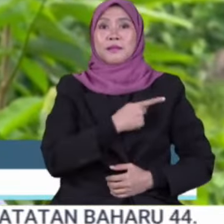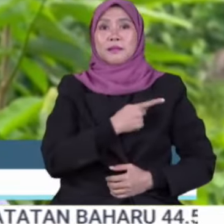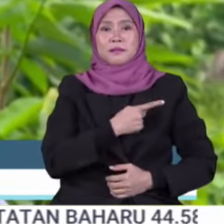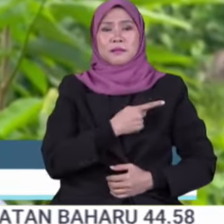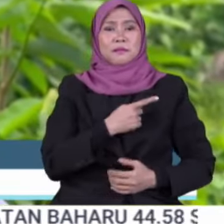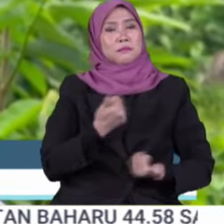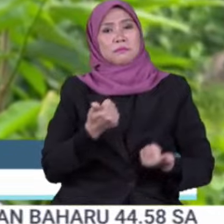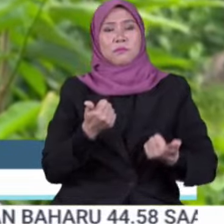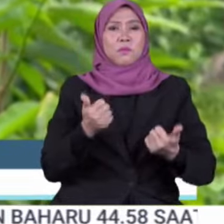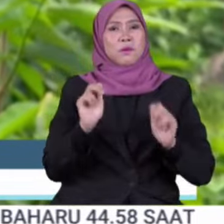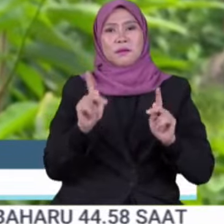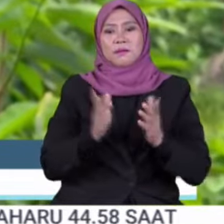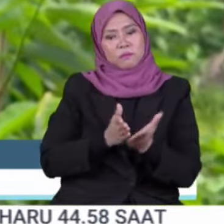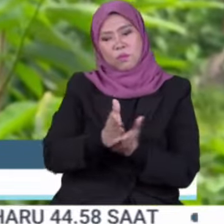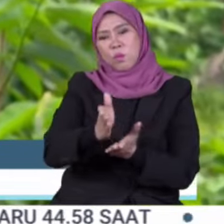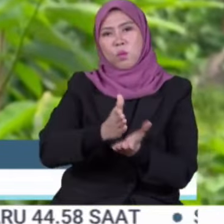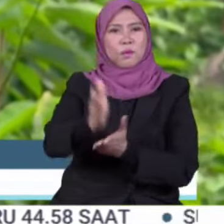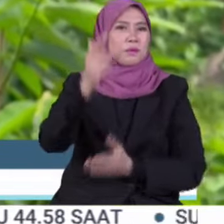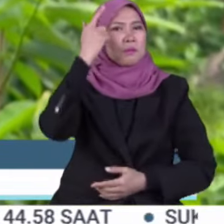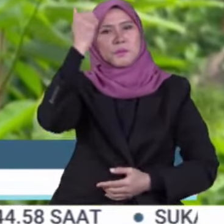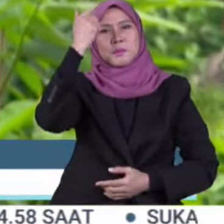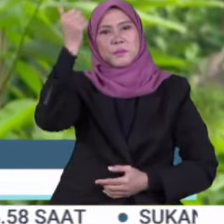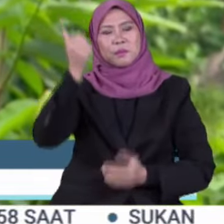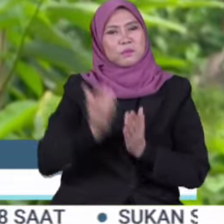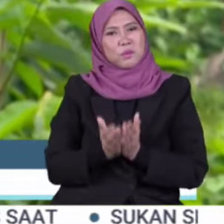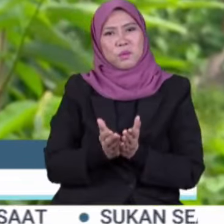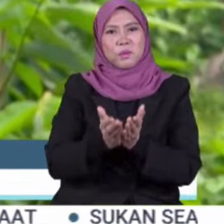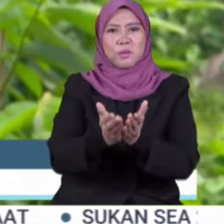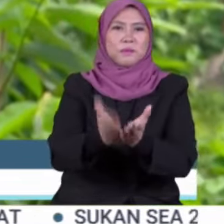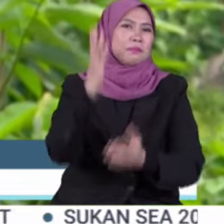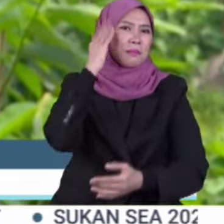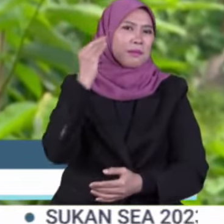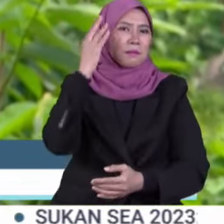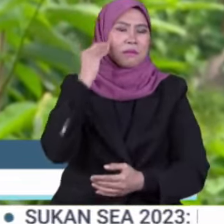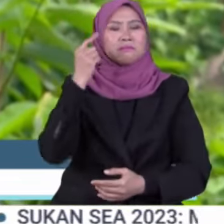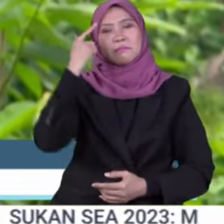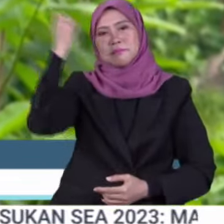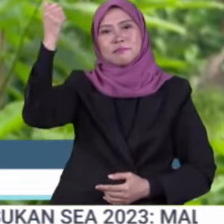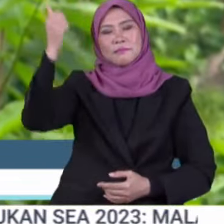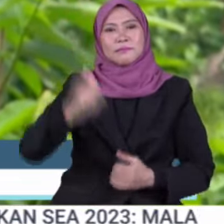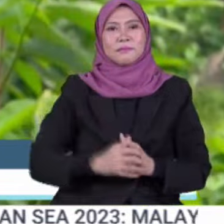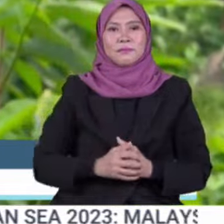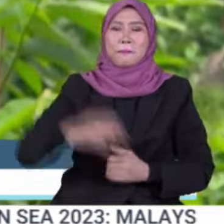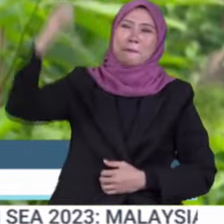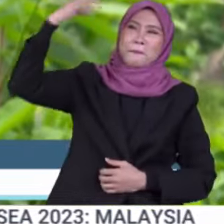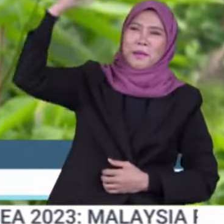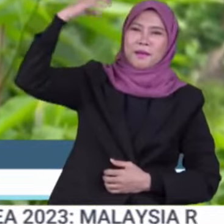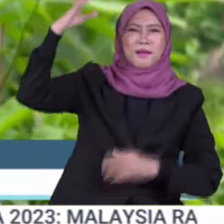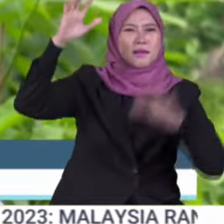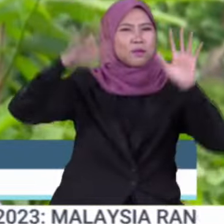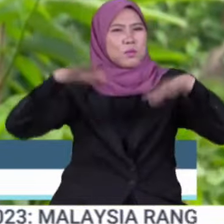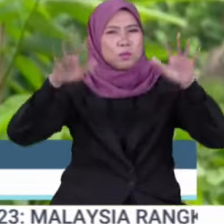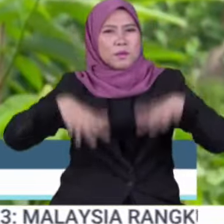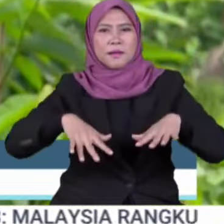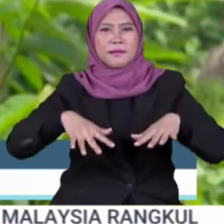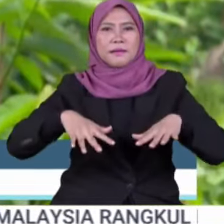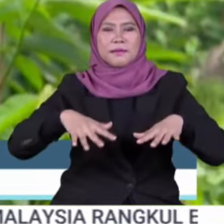berhenti dah. Kalau kita tahu dah. Ngalami kita dah situ. Panas kau tak panas kau, hujan